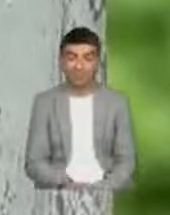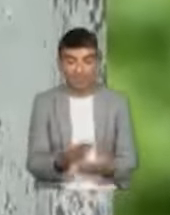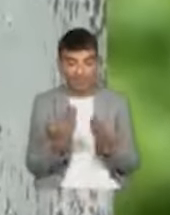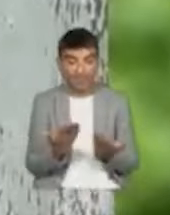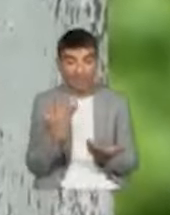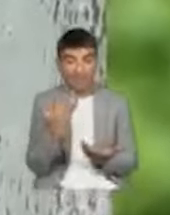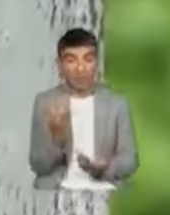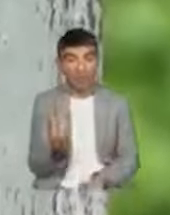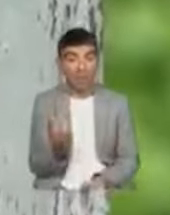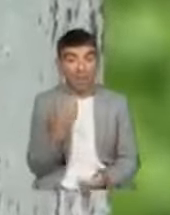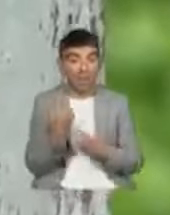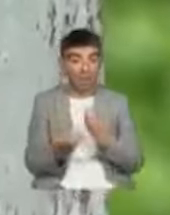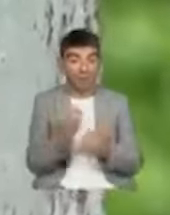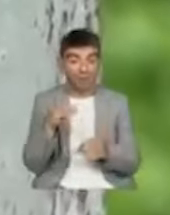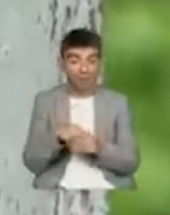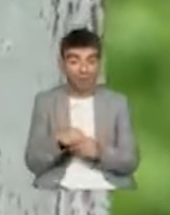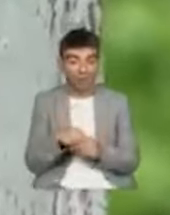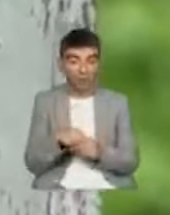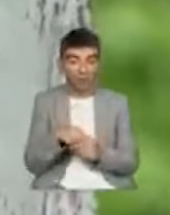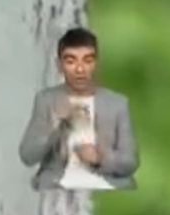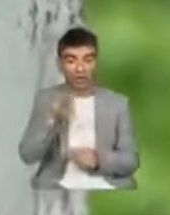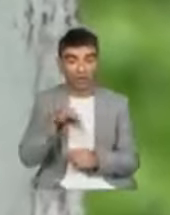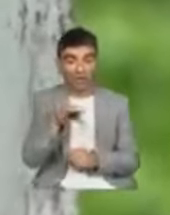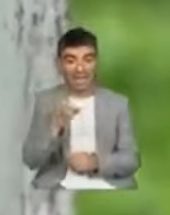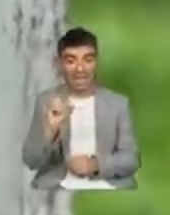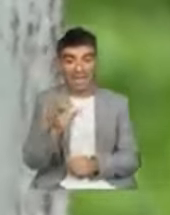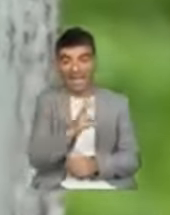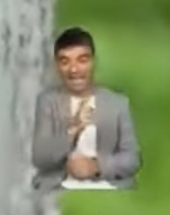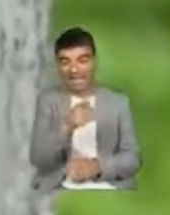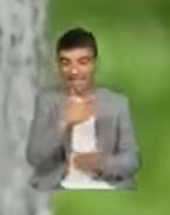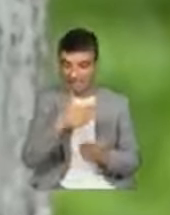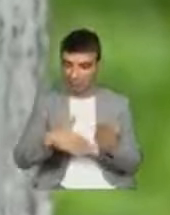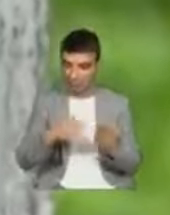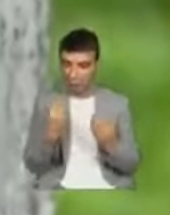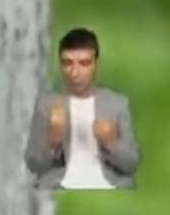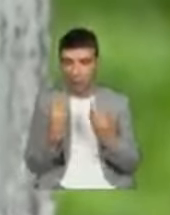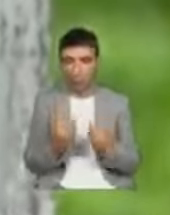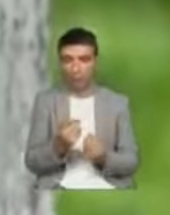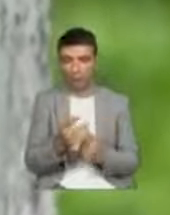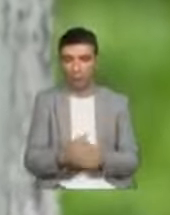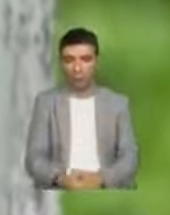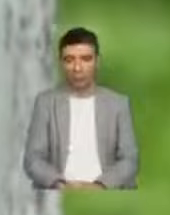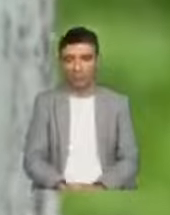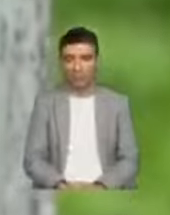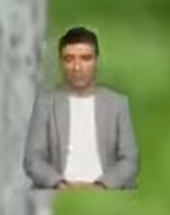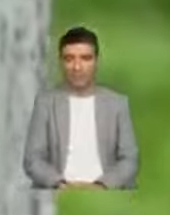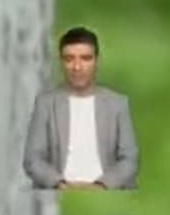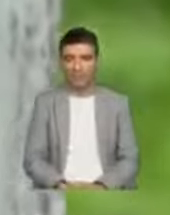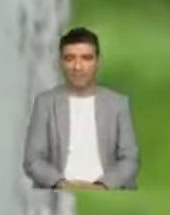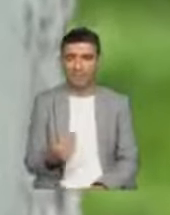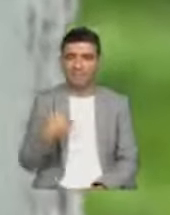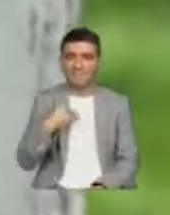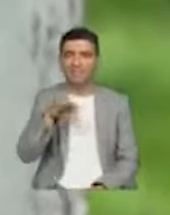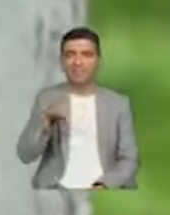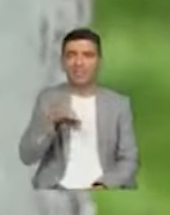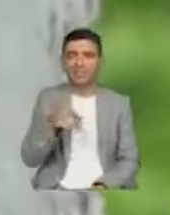Evet, 5 bardak demlediğimiz için çayın demliğin yarısına kadar doldurmuştuk suyu. Evet, bizim